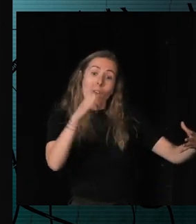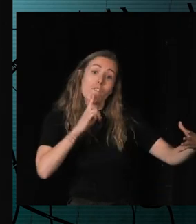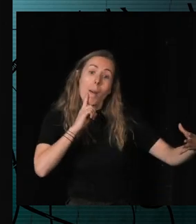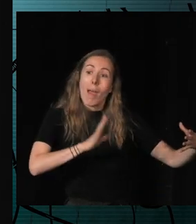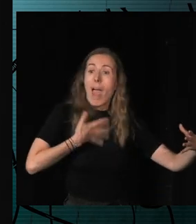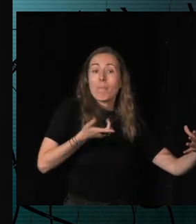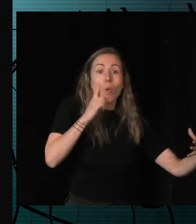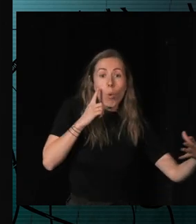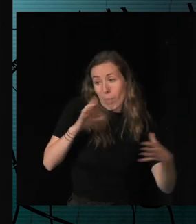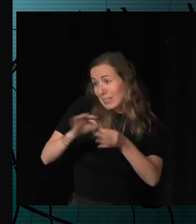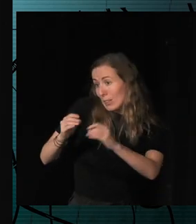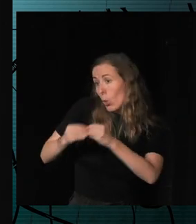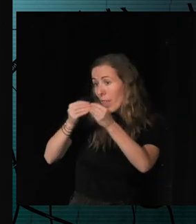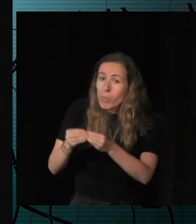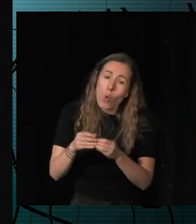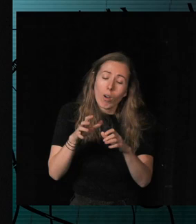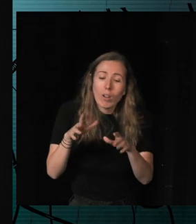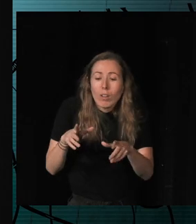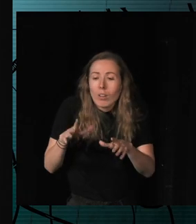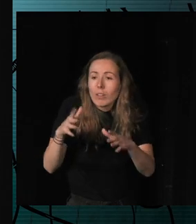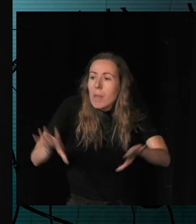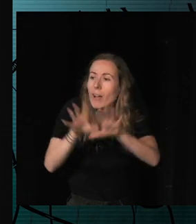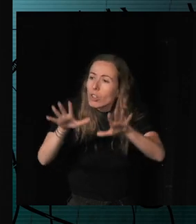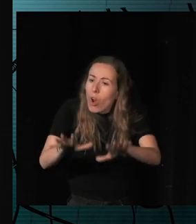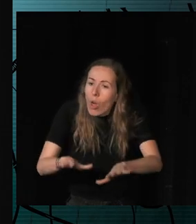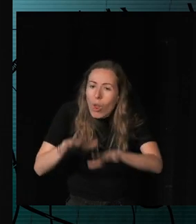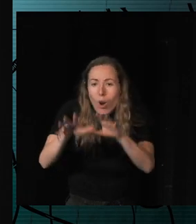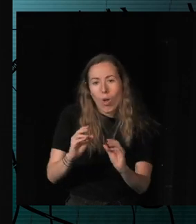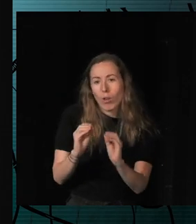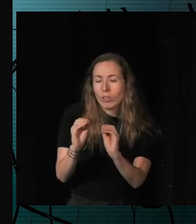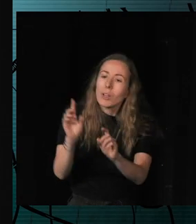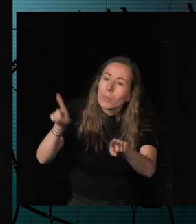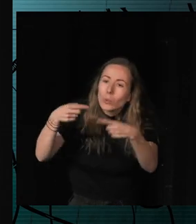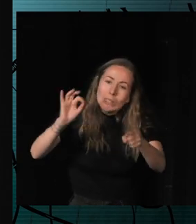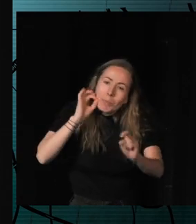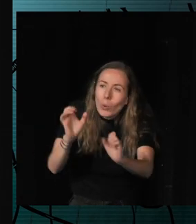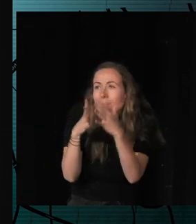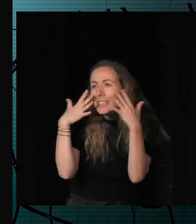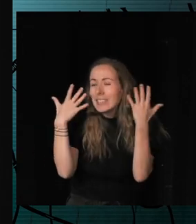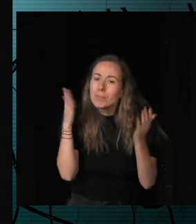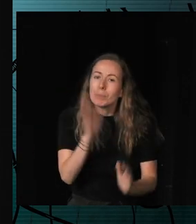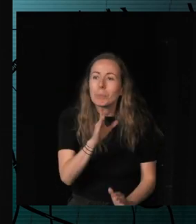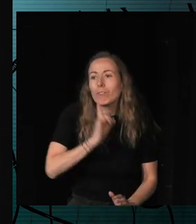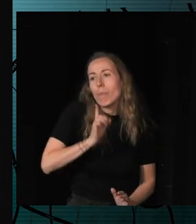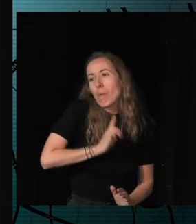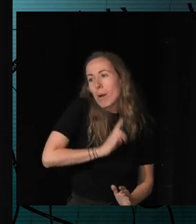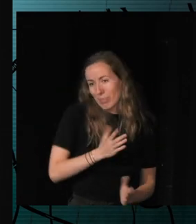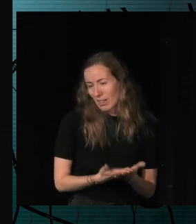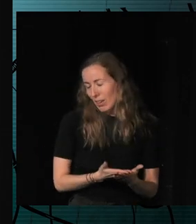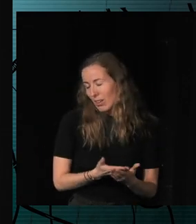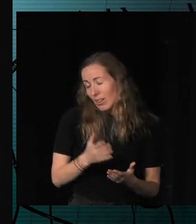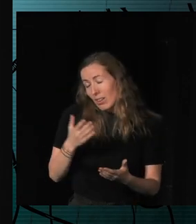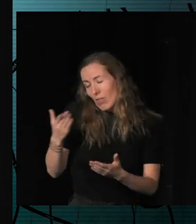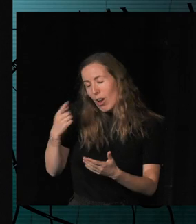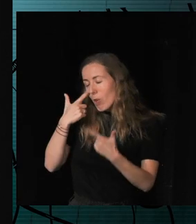avait une histoire d'amour des ralentis de la jolie musique et cetera et que donc ça c'était censé correspondre aux femmes donc en fait c'est marrant de voir comme avec des bias un